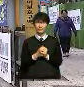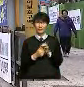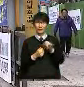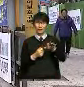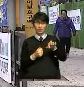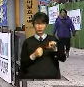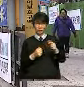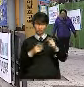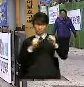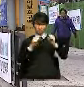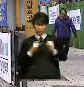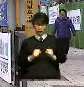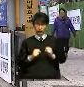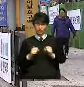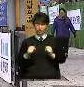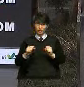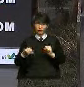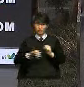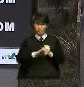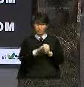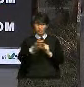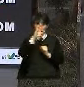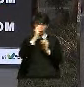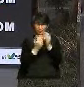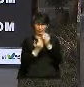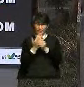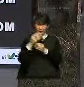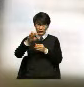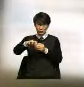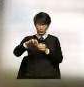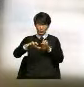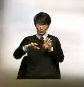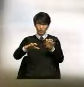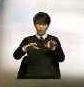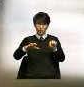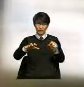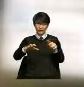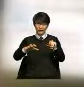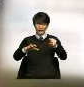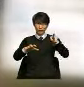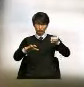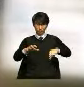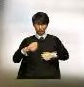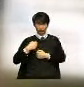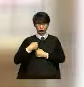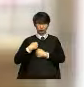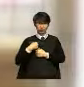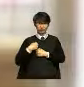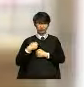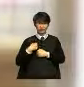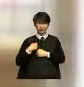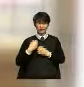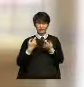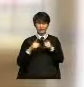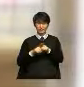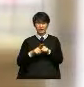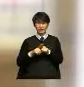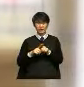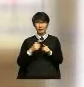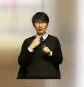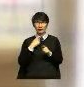연천군 에 거주하며 코로나 7 확진 다가 발생한 포천시 창수면 소 잭 공부해 에서 근무했던 민간인은 모두